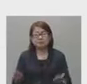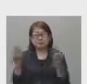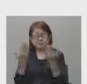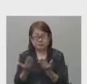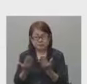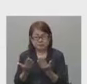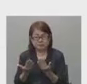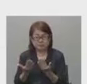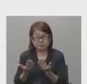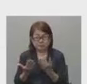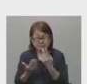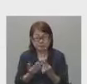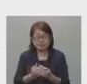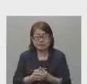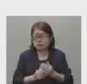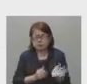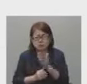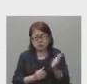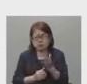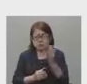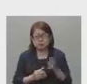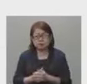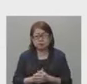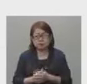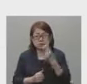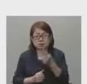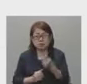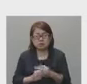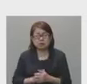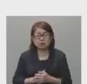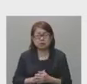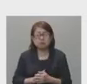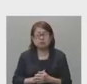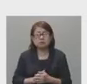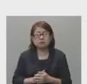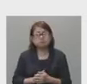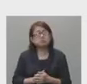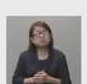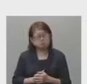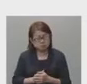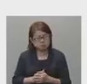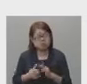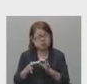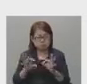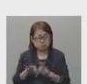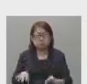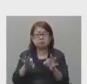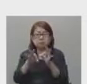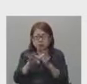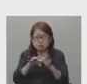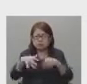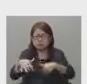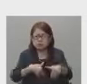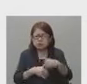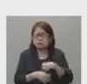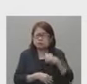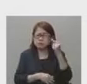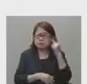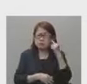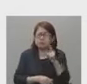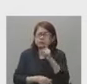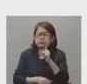นก็โดนสไลด์ถัดไปครับผมไปเร็วๆครับเนี่ยฮะอย่างคุณโบนัฐาก็โดนนี่ฮะตรงนี้ต้องสำคัญฮะประชาชนตั้งคำถามโดยสุ